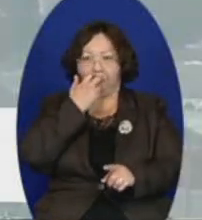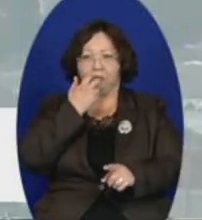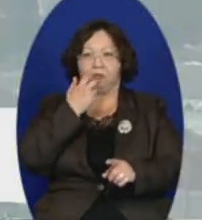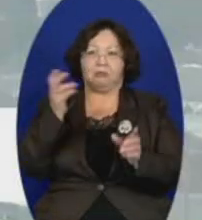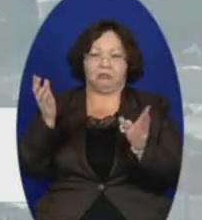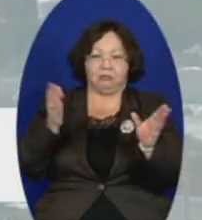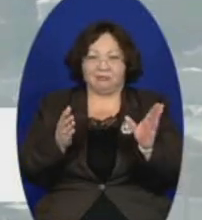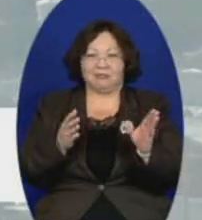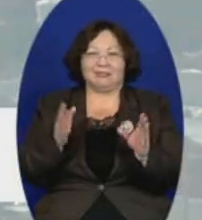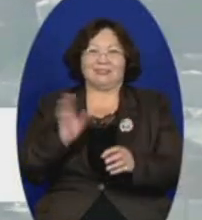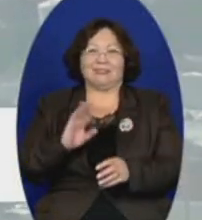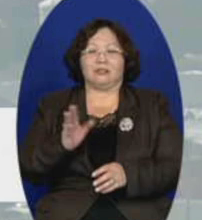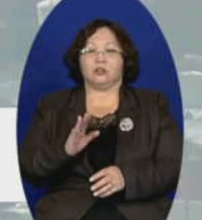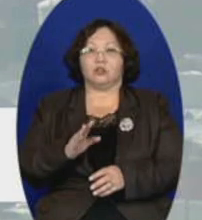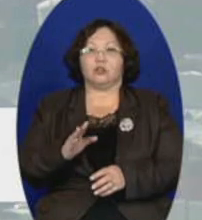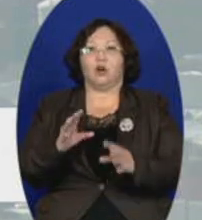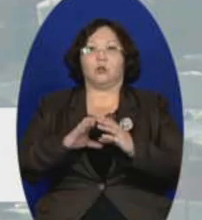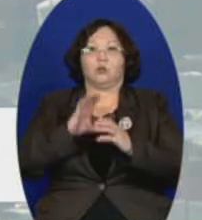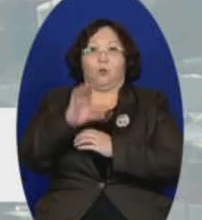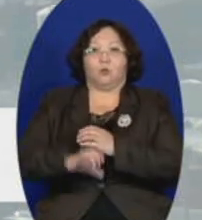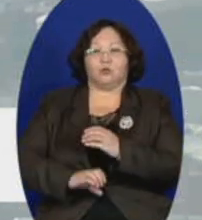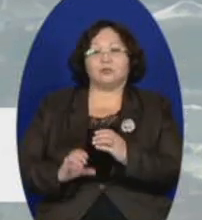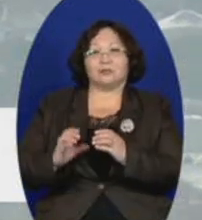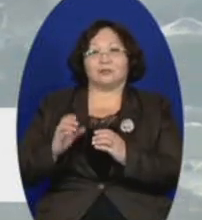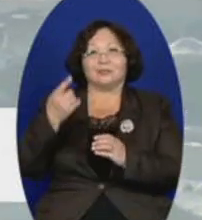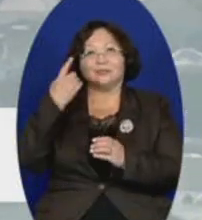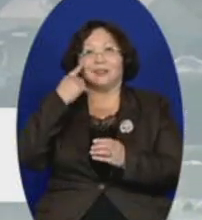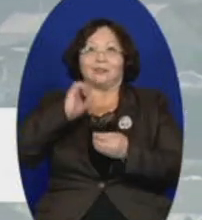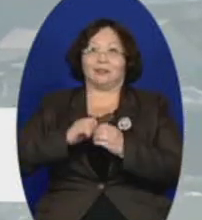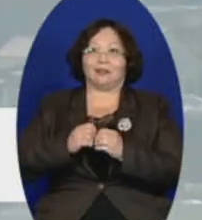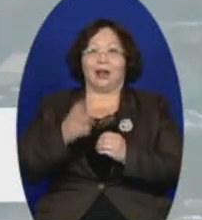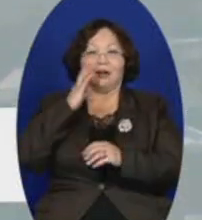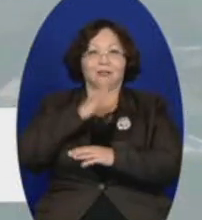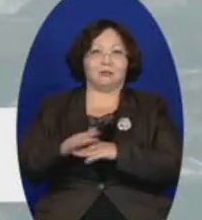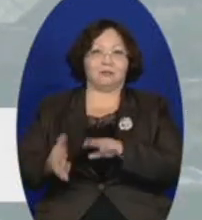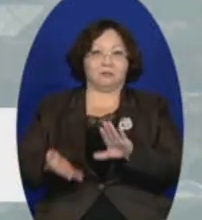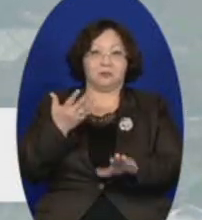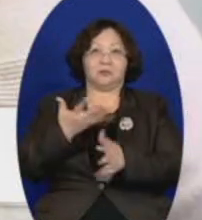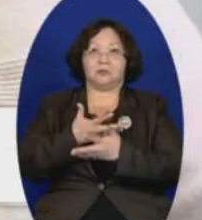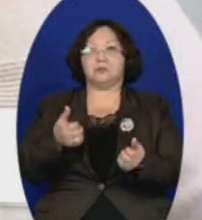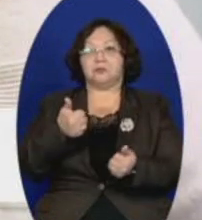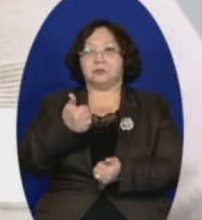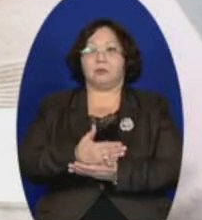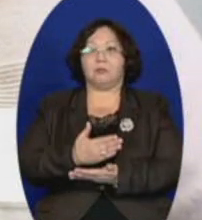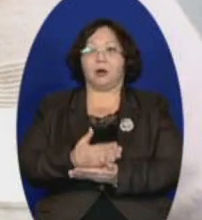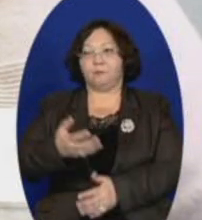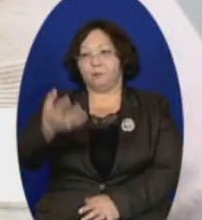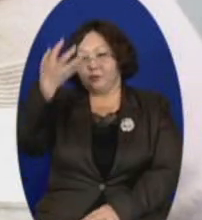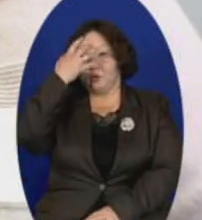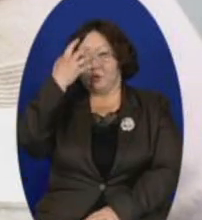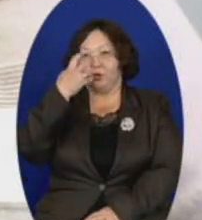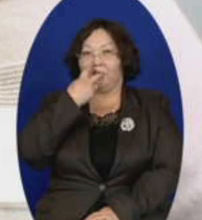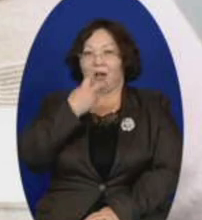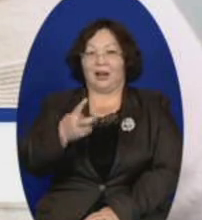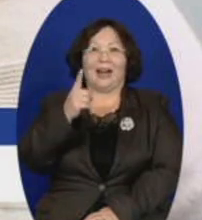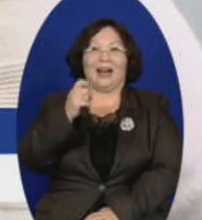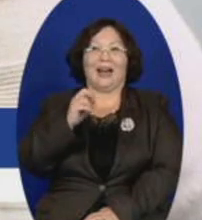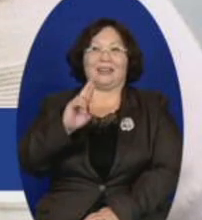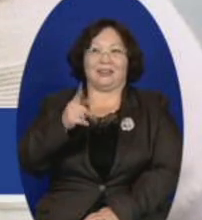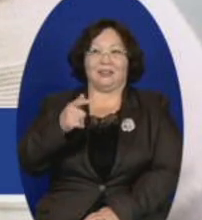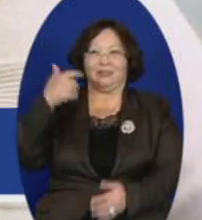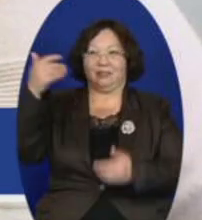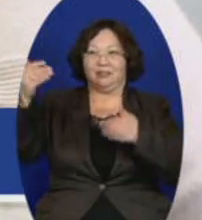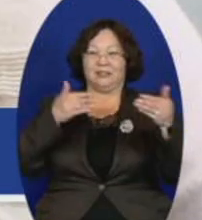чухал хэрэгцээтэй ийм асуудлыг маш энгийнээр шийдсэн арга шийдэл олон бий. Тэгээд төр бас харахтай энэ хаягчлалтыг айгүй дутуу